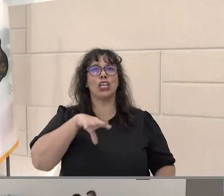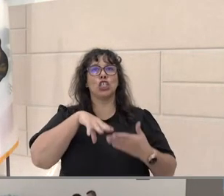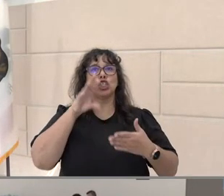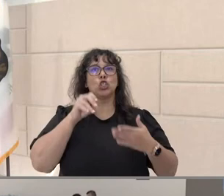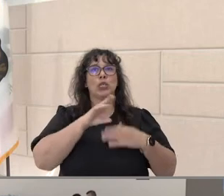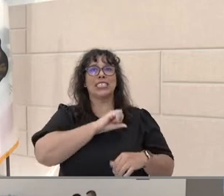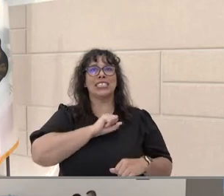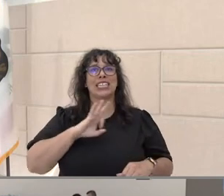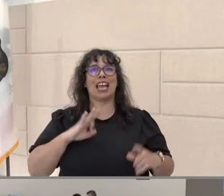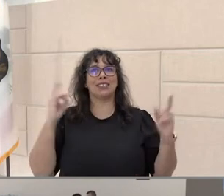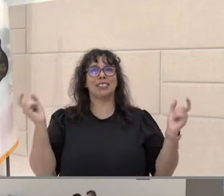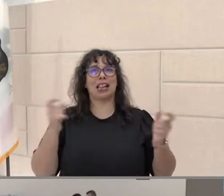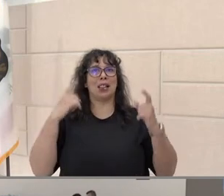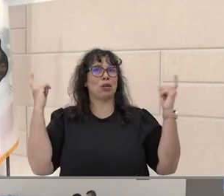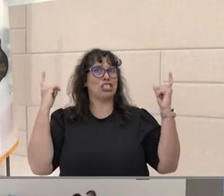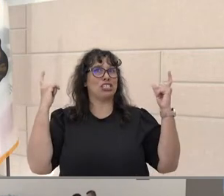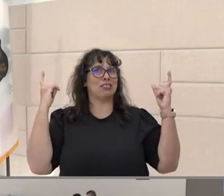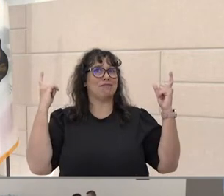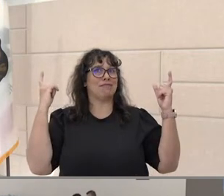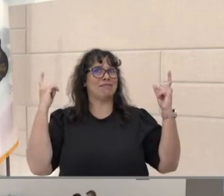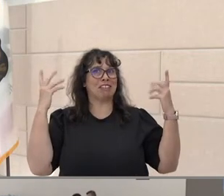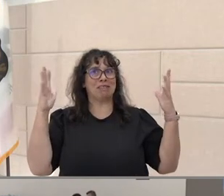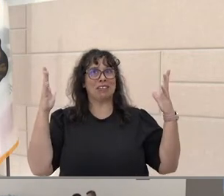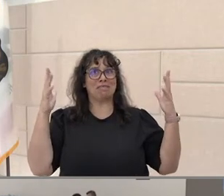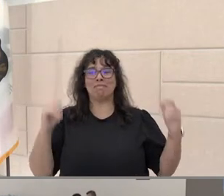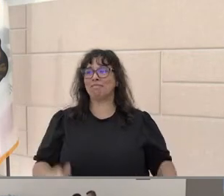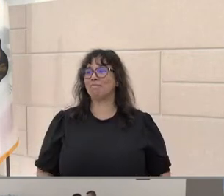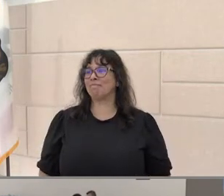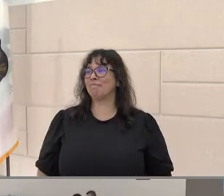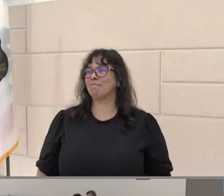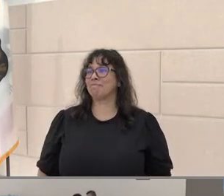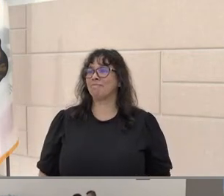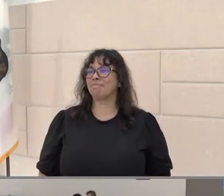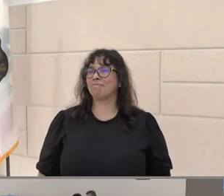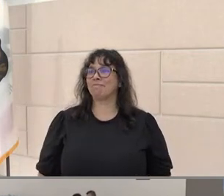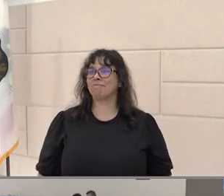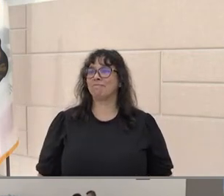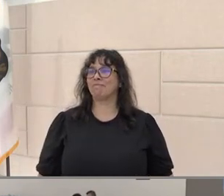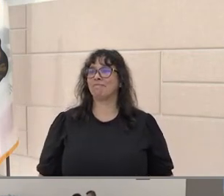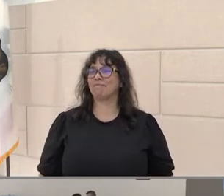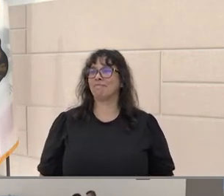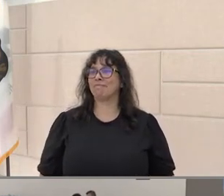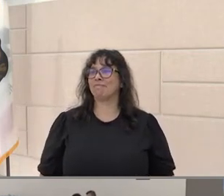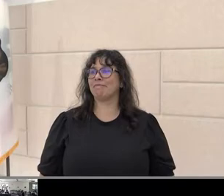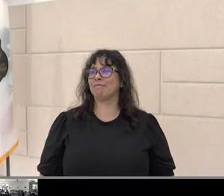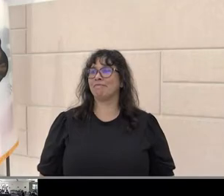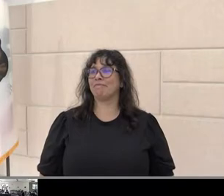នៅមានការអបអរសាទរជាមួយនឹងបុគ្គលិកធ្វើការនឹងសាស